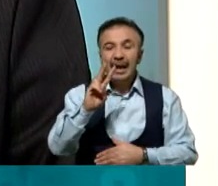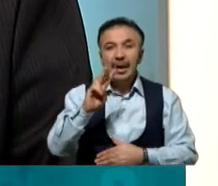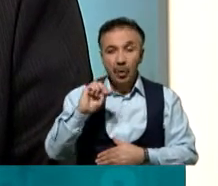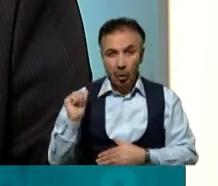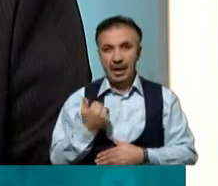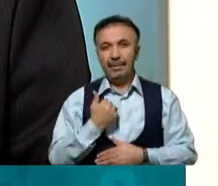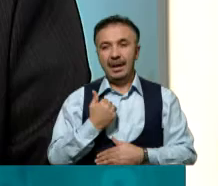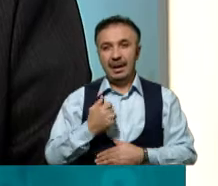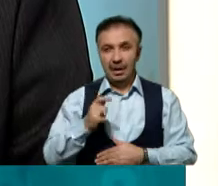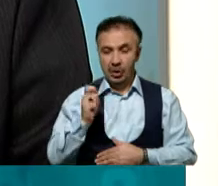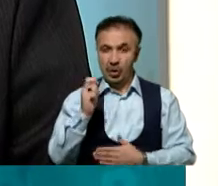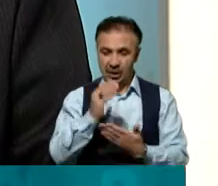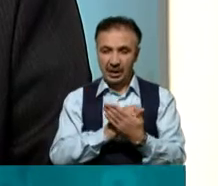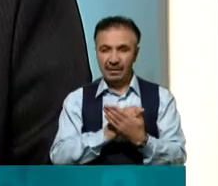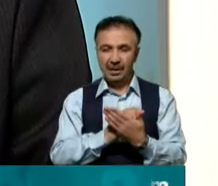Furkan Bey, evet.